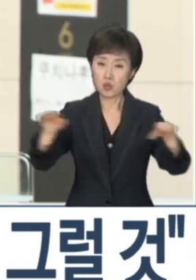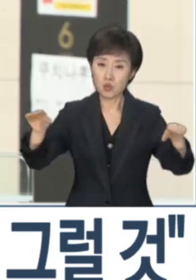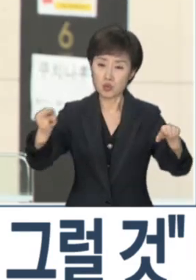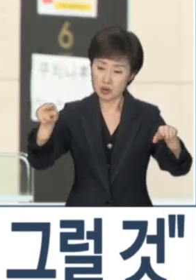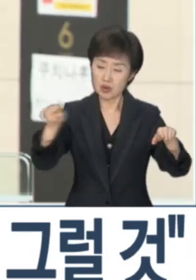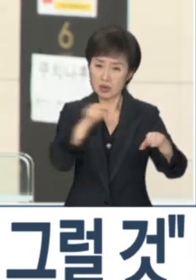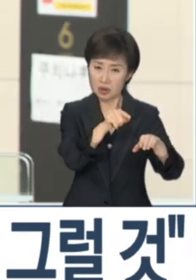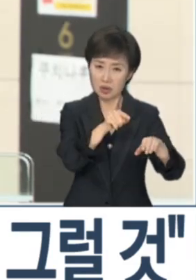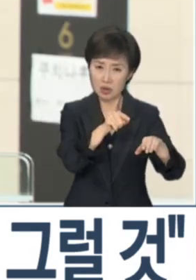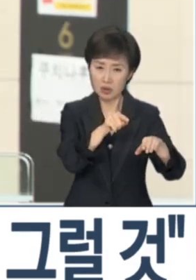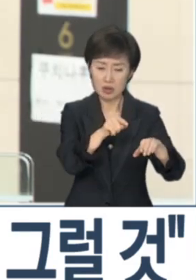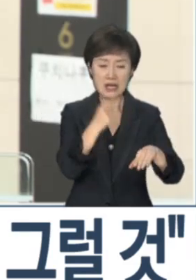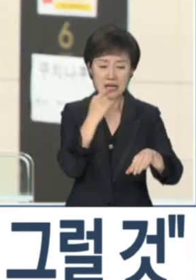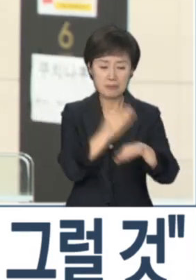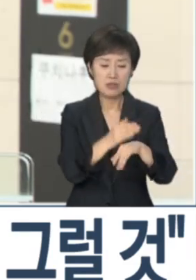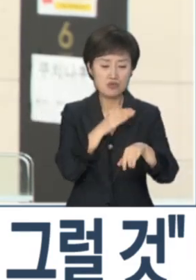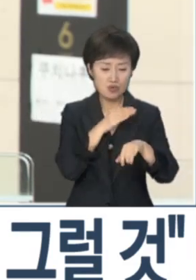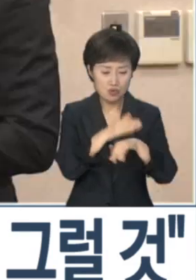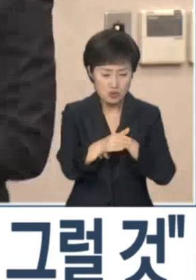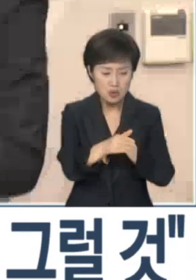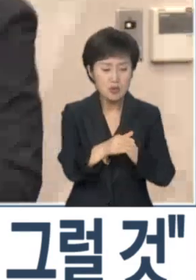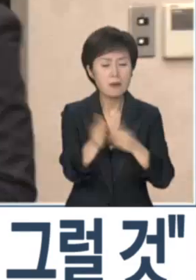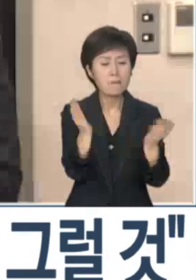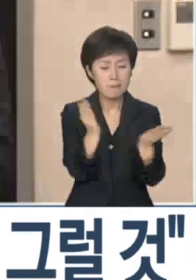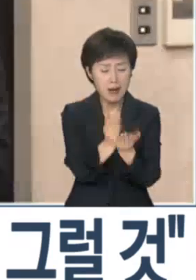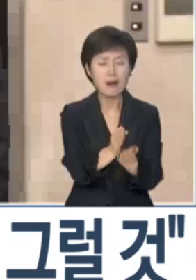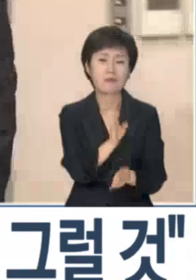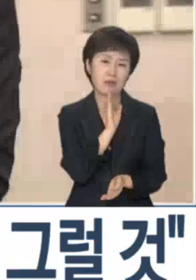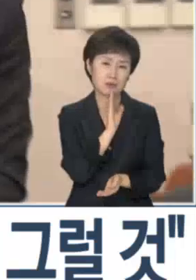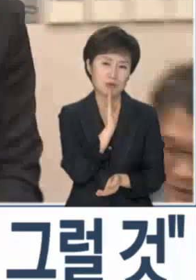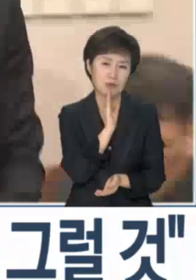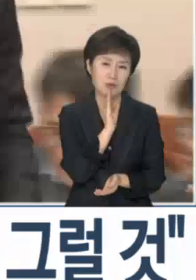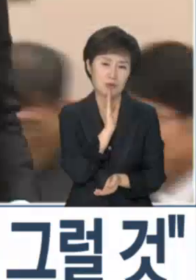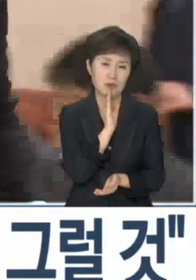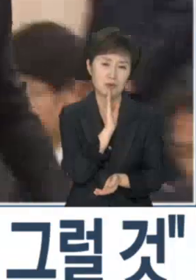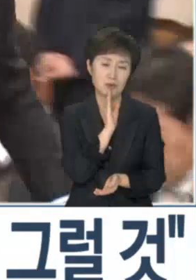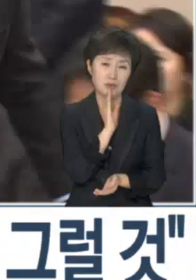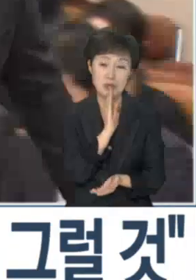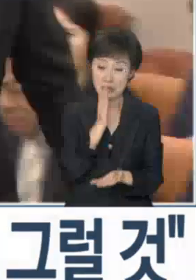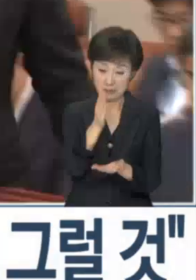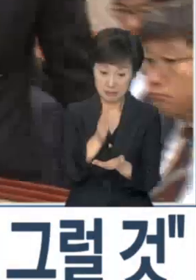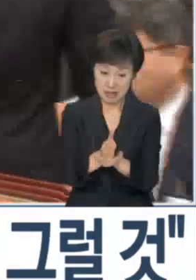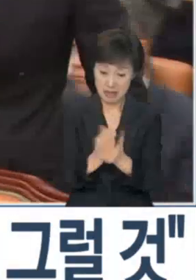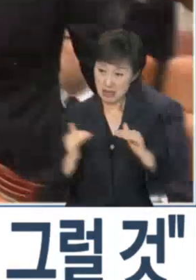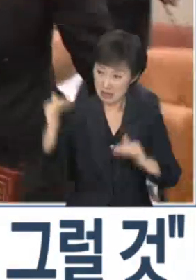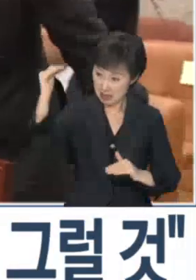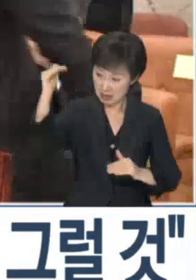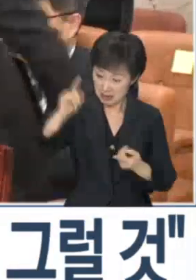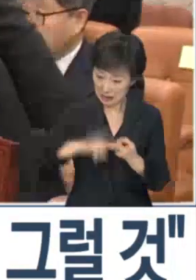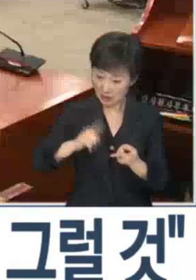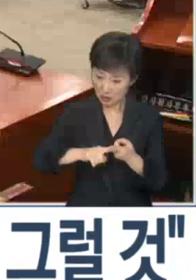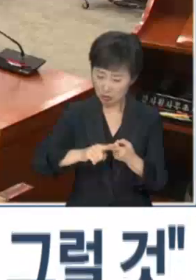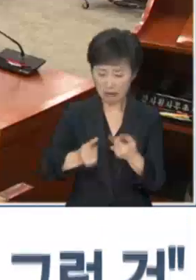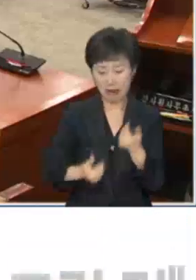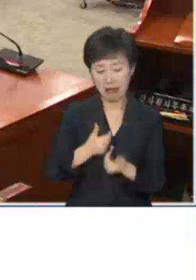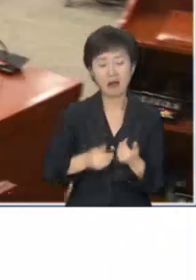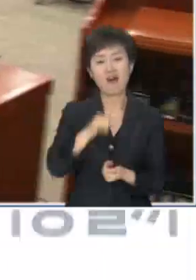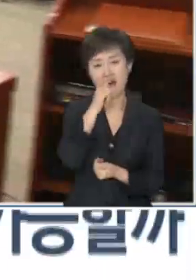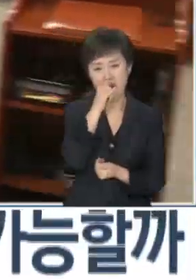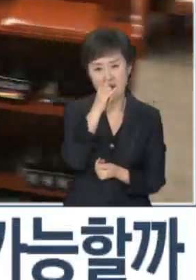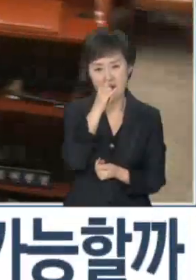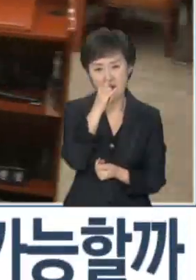것은 통상적으로 민주주의의 원리고 그렇게 하지 않으면 물론 부작용이 일어난 것도 마찬가지고 세상의 모든